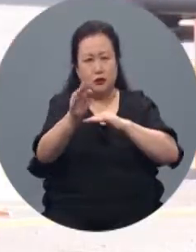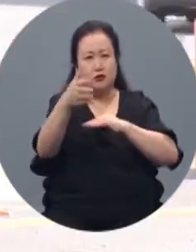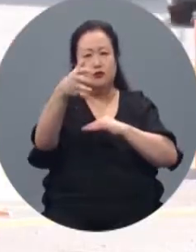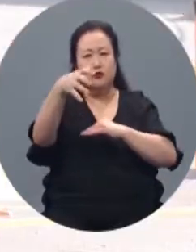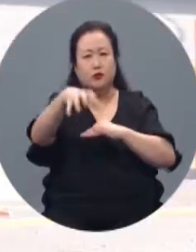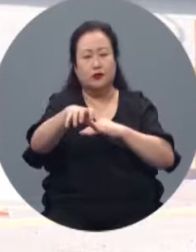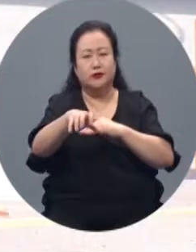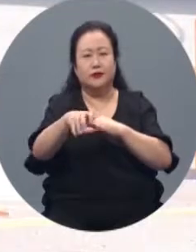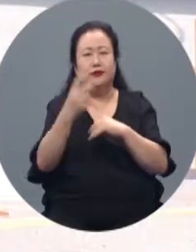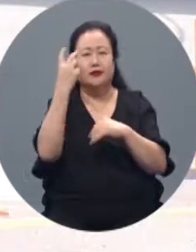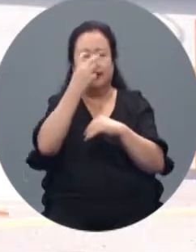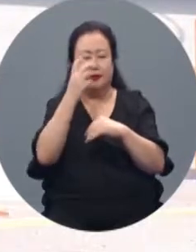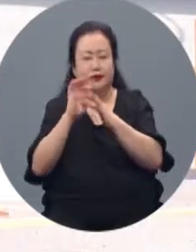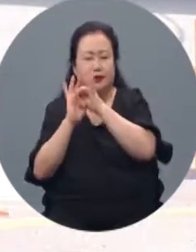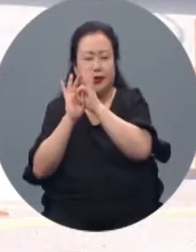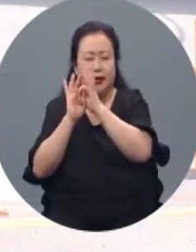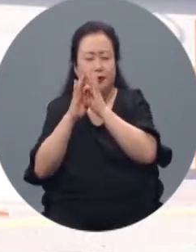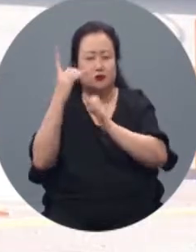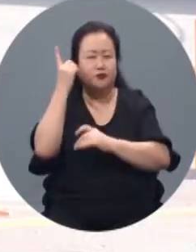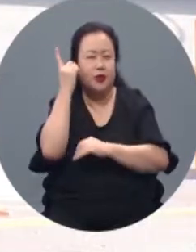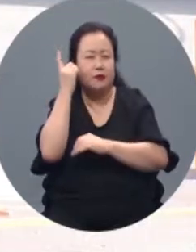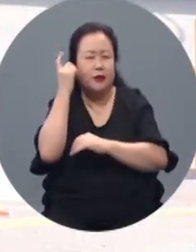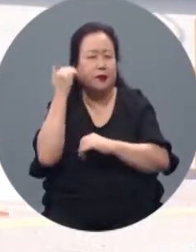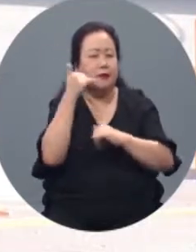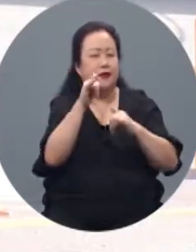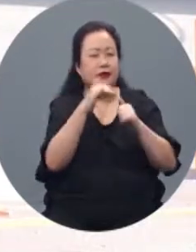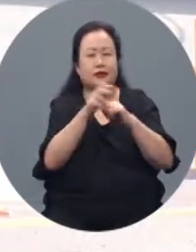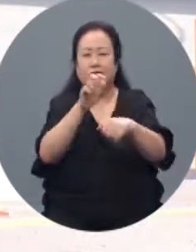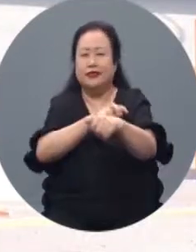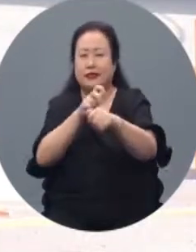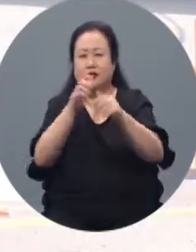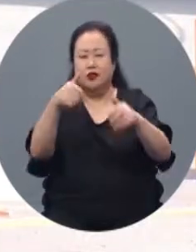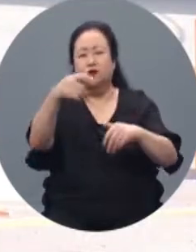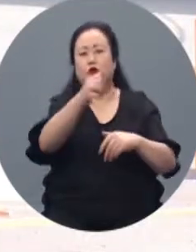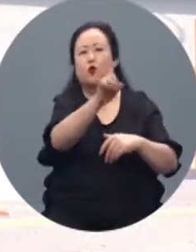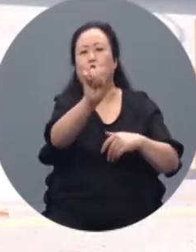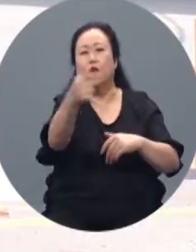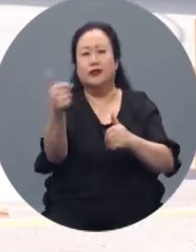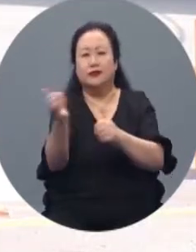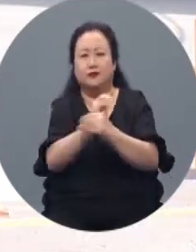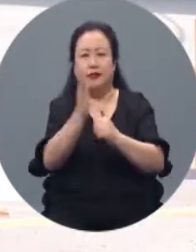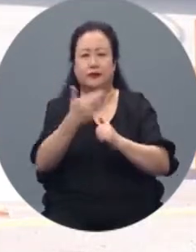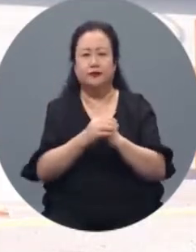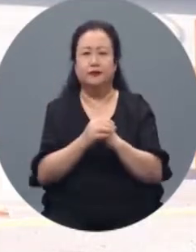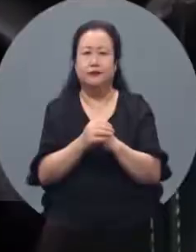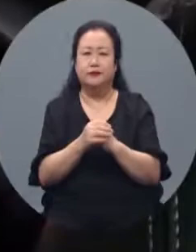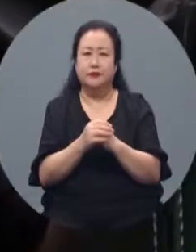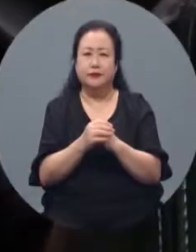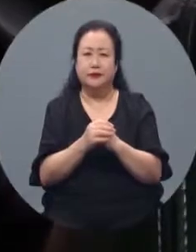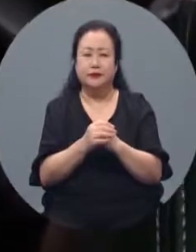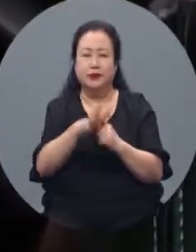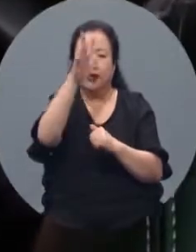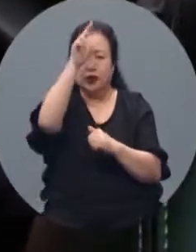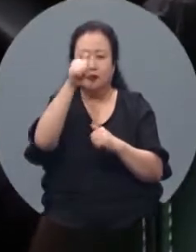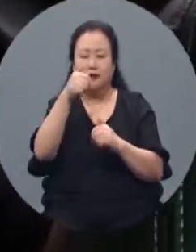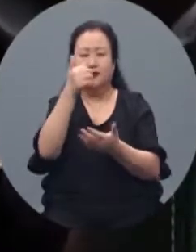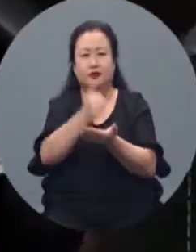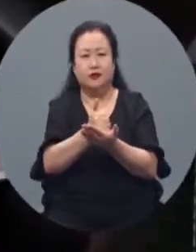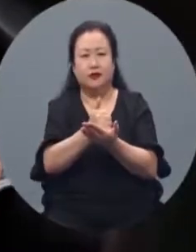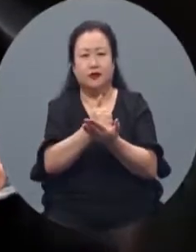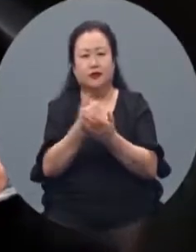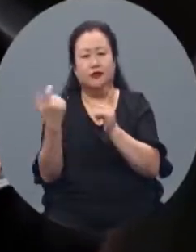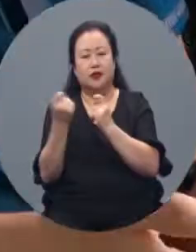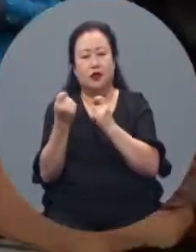실시간으로 개서 무전으로 접하면서 기 장점 정관에 가서 저희가 금 가게 됐습니다 경찰서장 등은